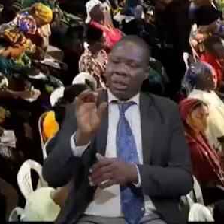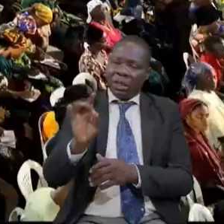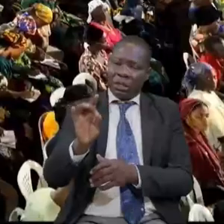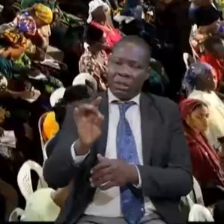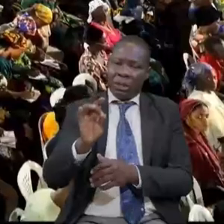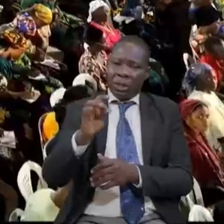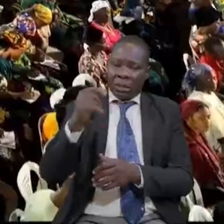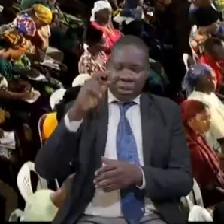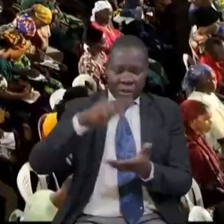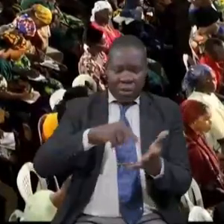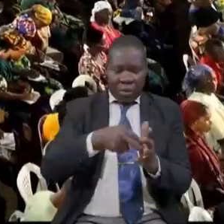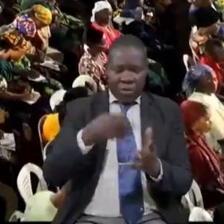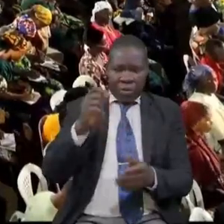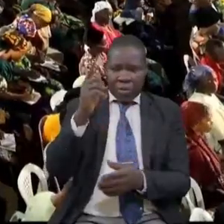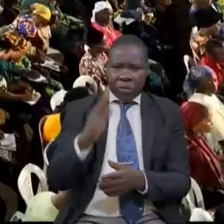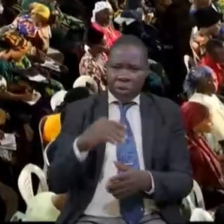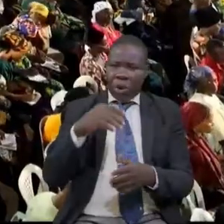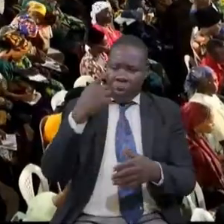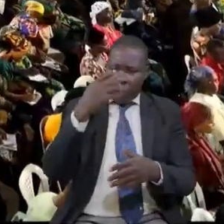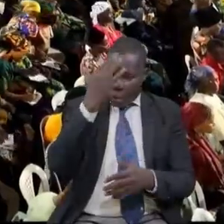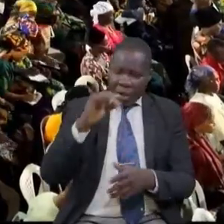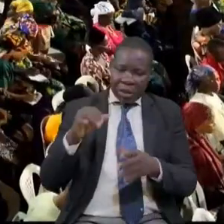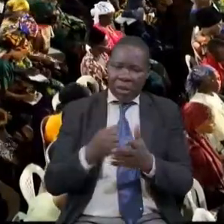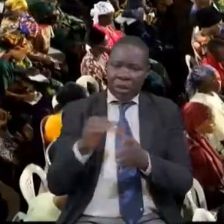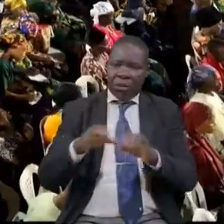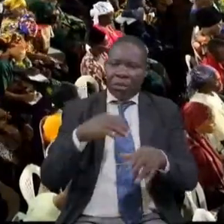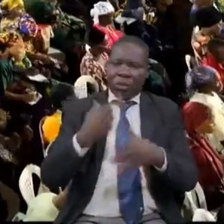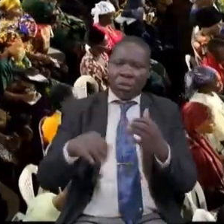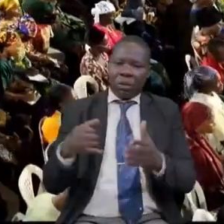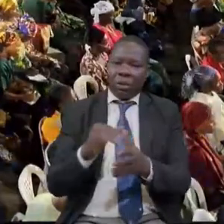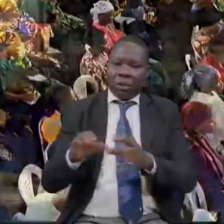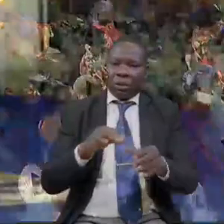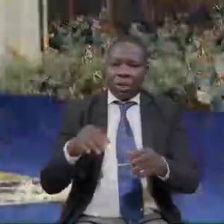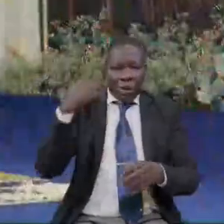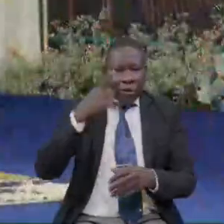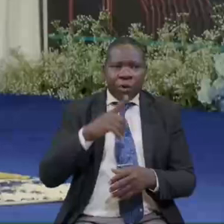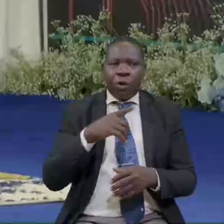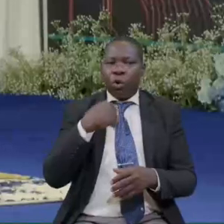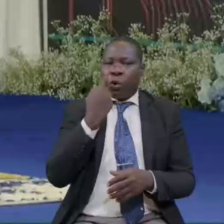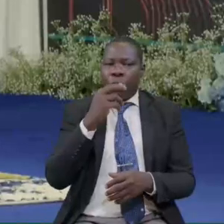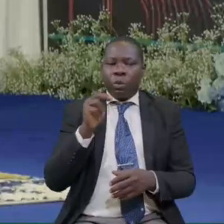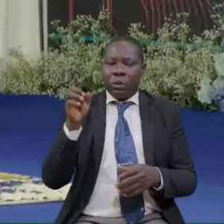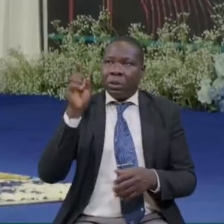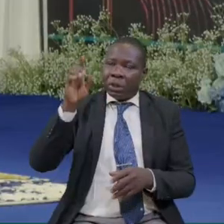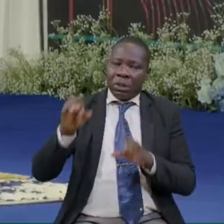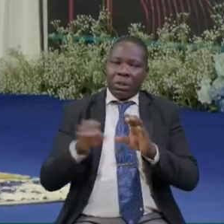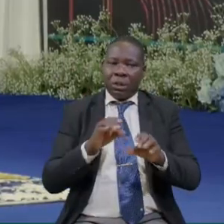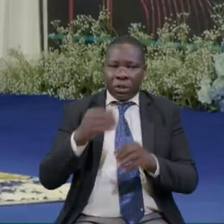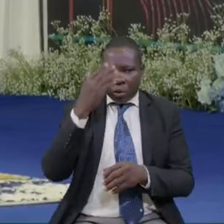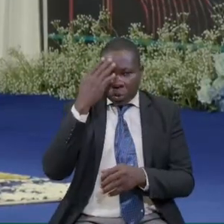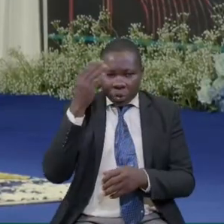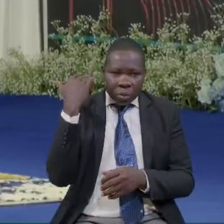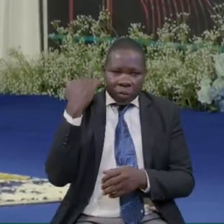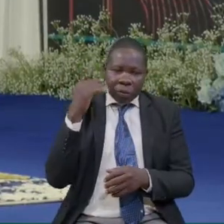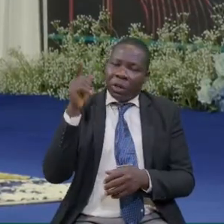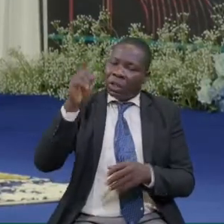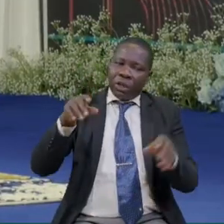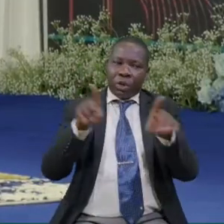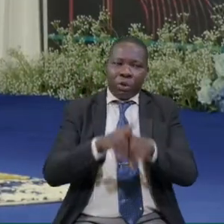fait ça? Romains, chapitre 8, le verset